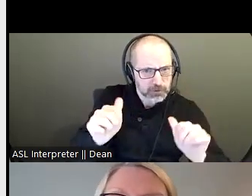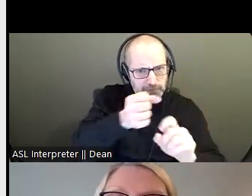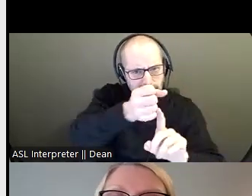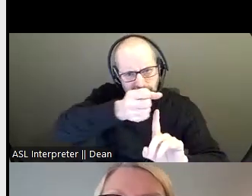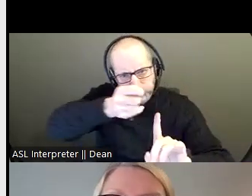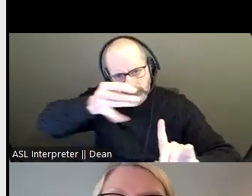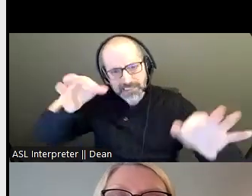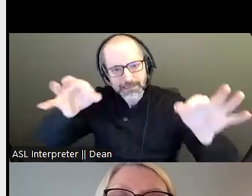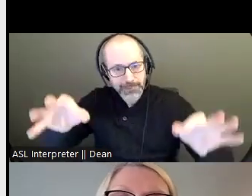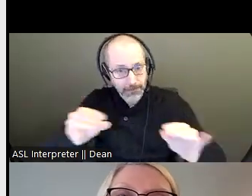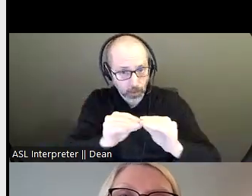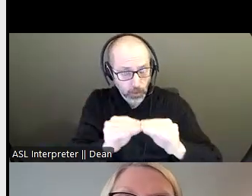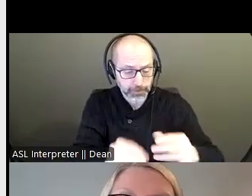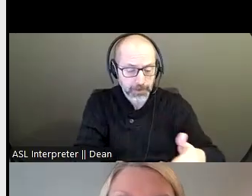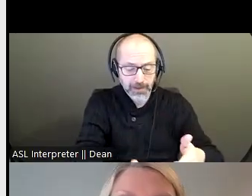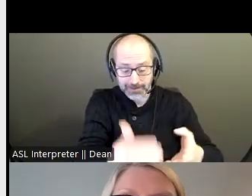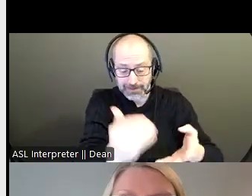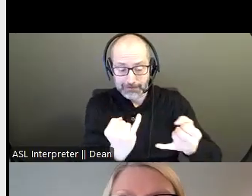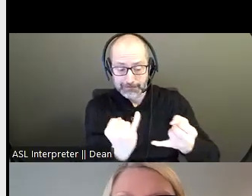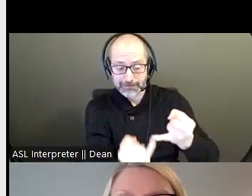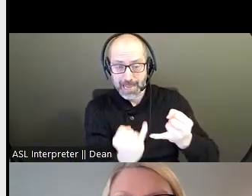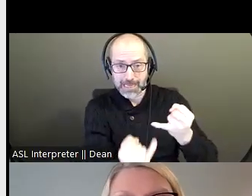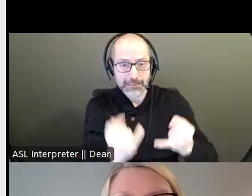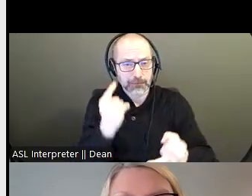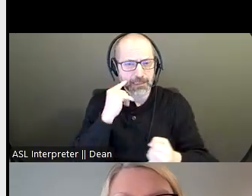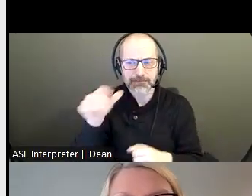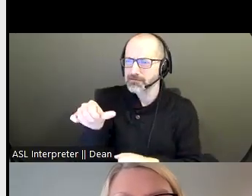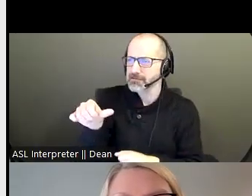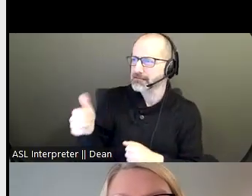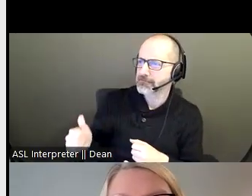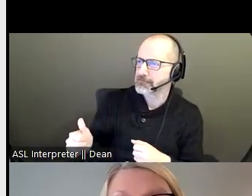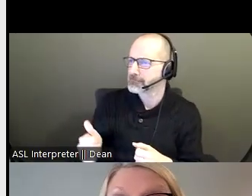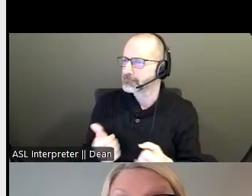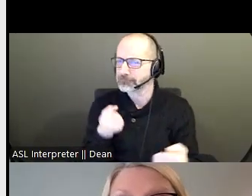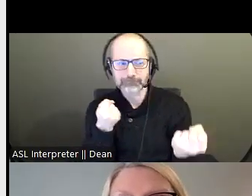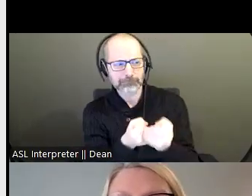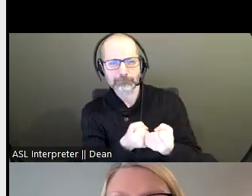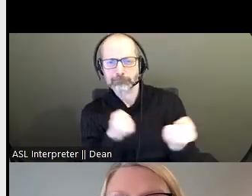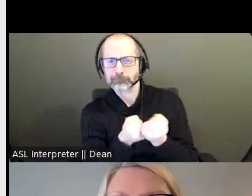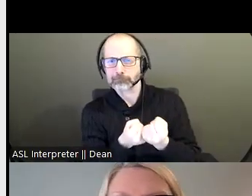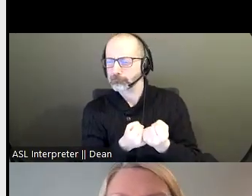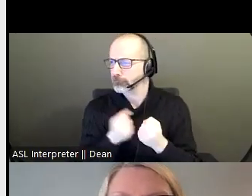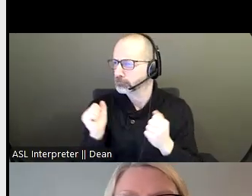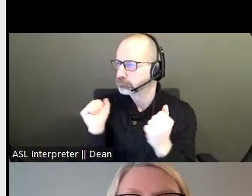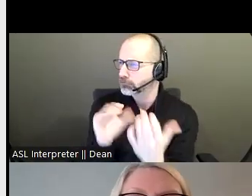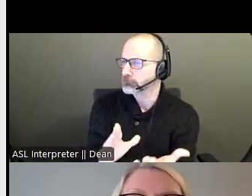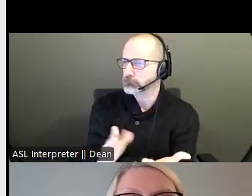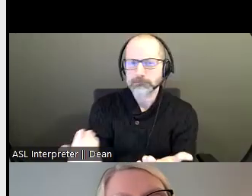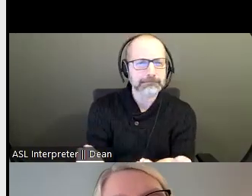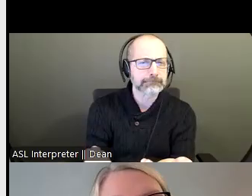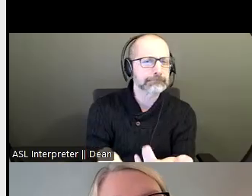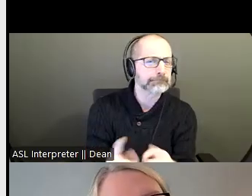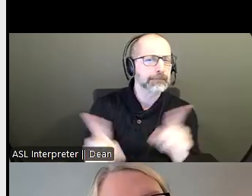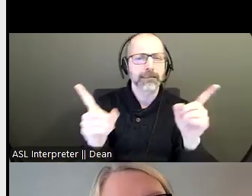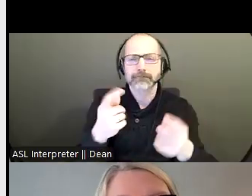les personnes neurodivergentes. Et puis par la suite, en conclusion, nous parlerons d'autres approches créatives, affirmatives et axées sur